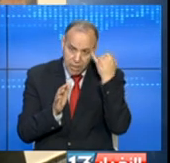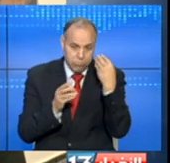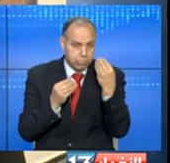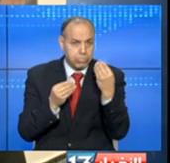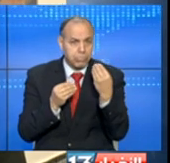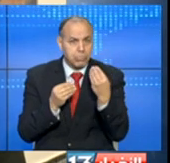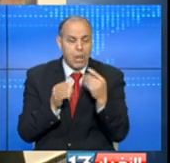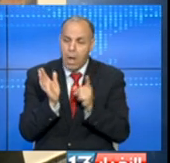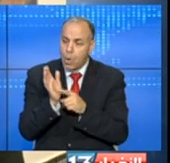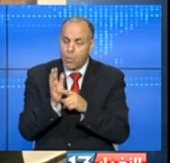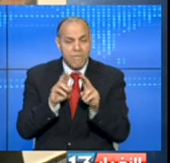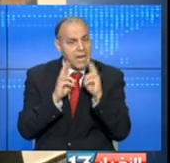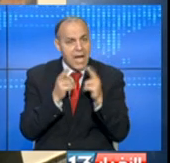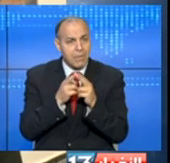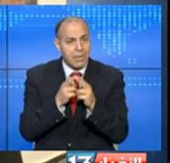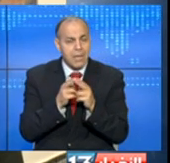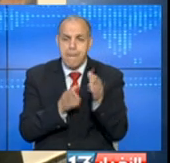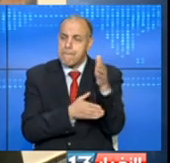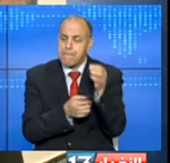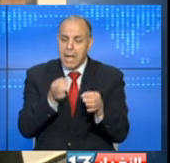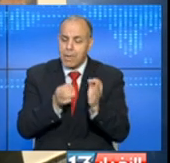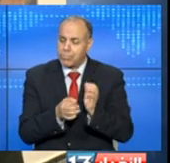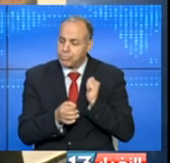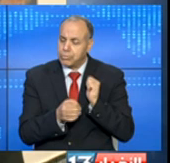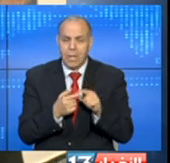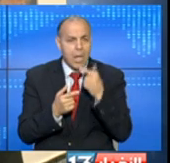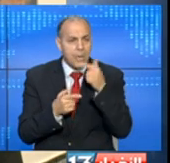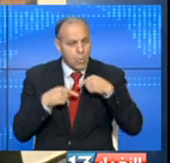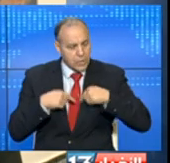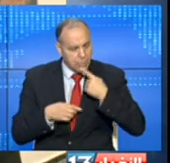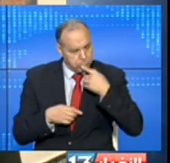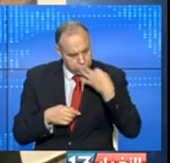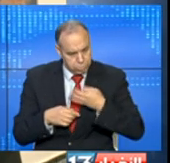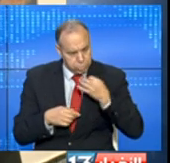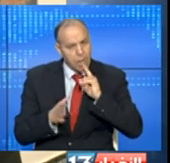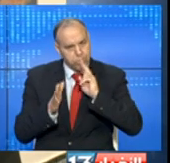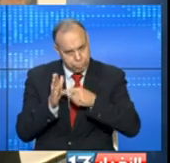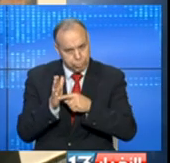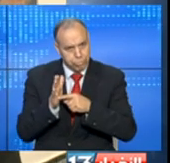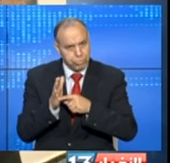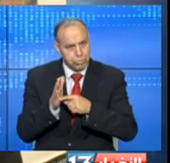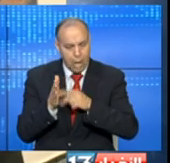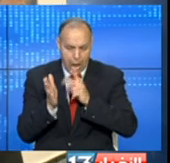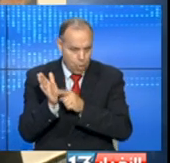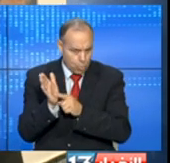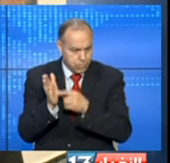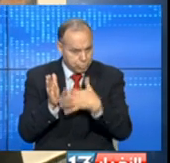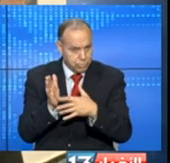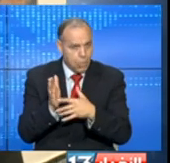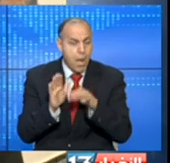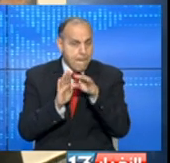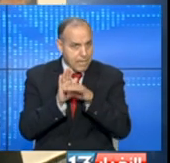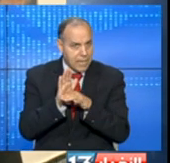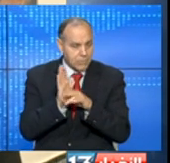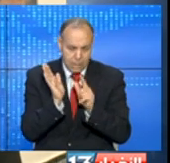والمعايير الدوليه الى استقلال القضاء في تعهد من قبل الحكومه على تنفيذ هذه المعايير ووضع اليات